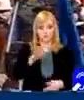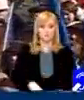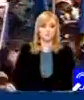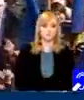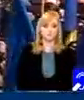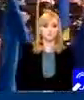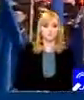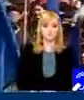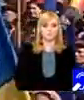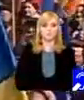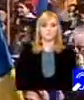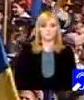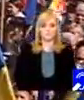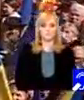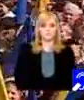Naționale.